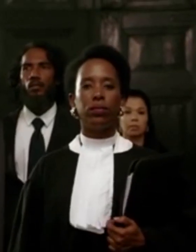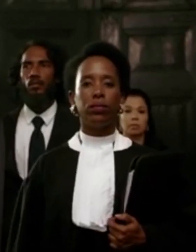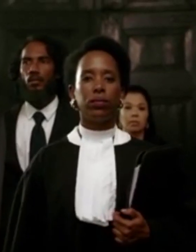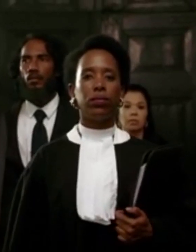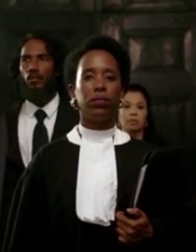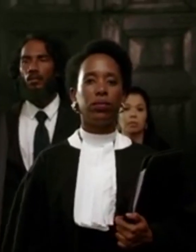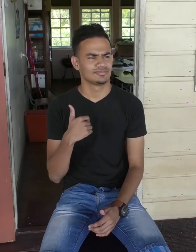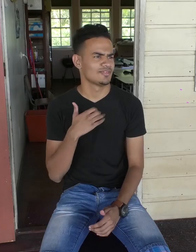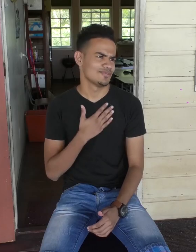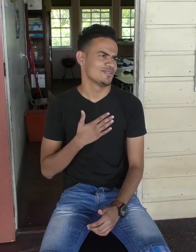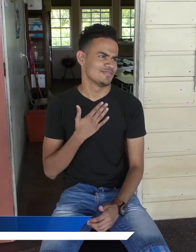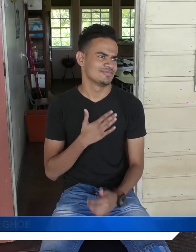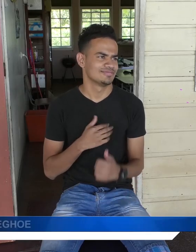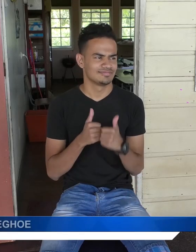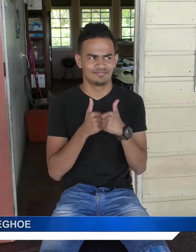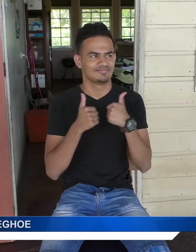zijn populariteit?